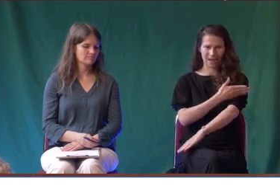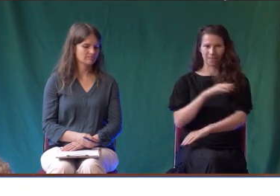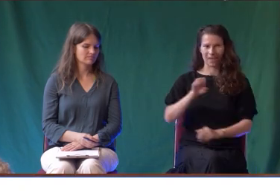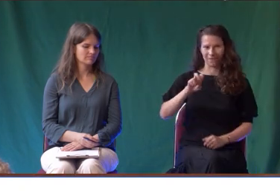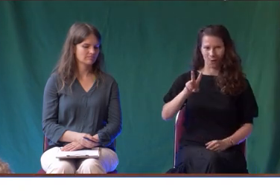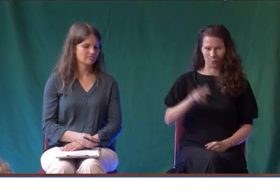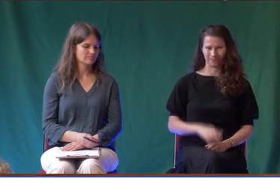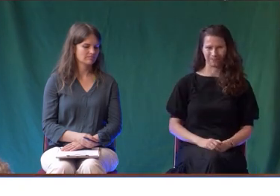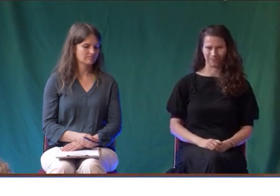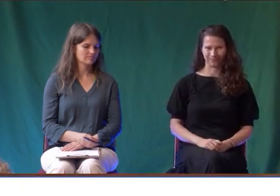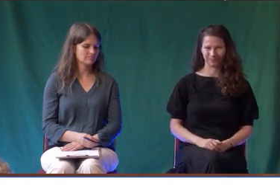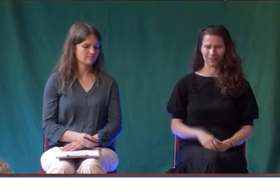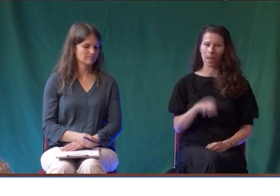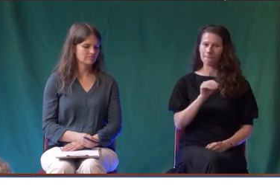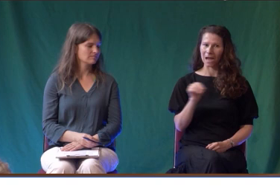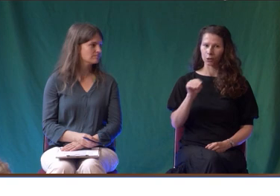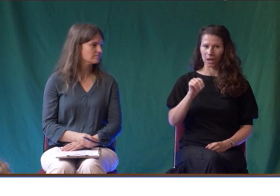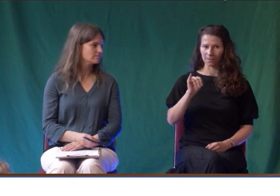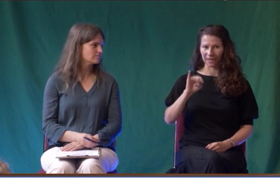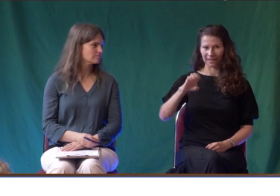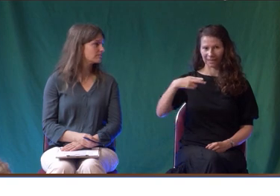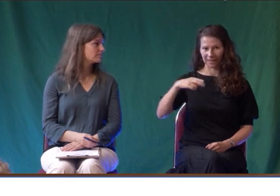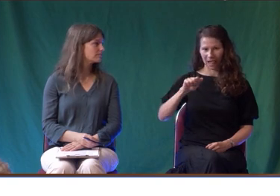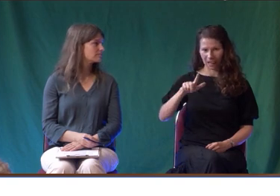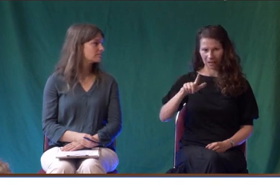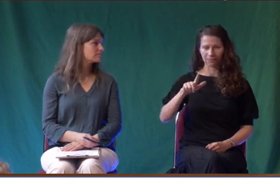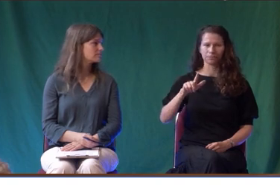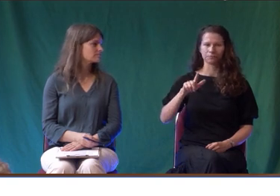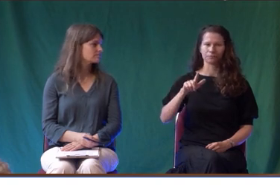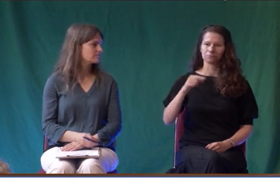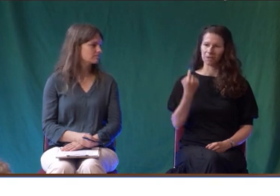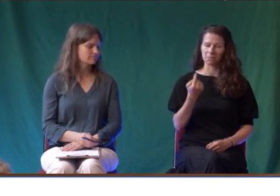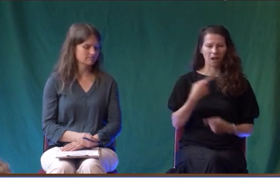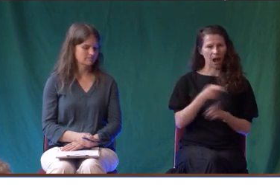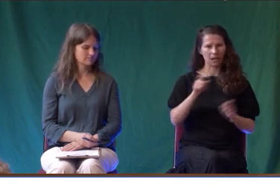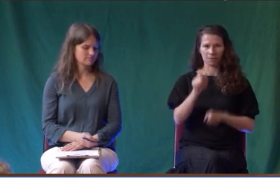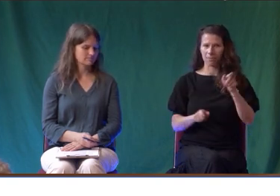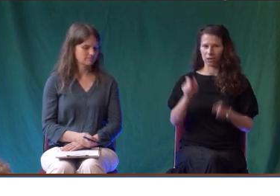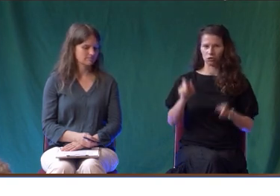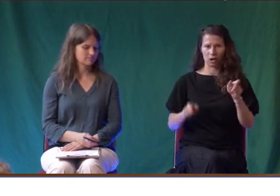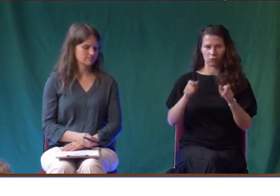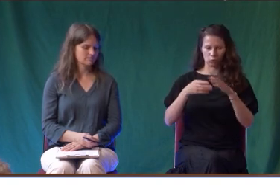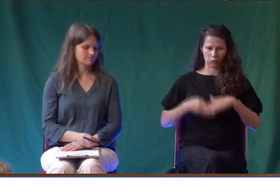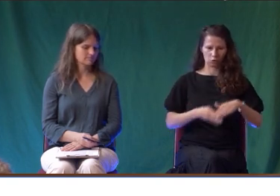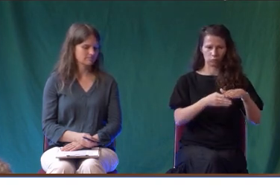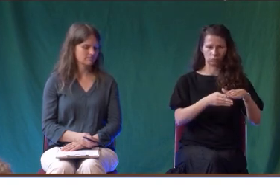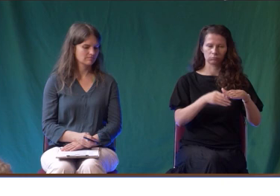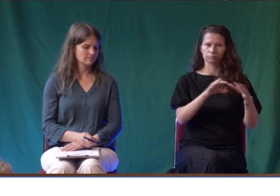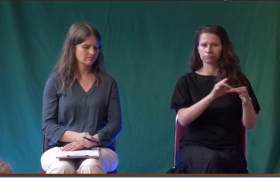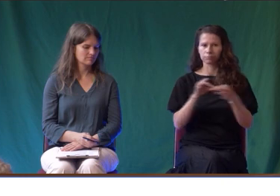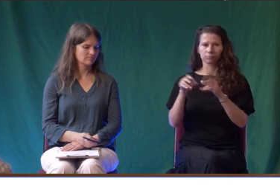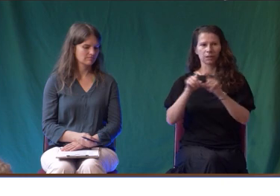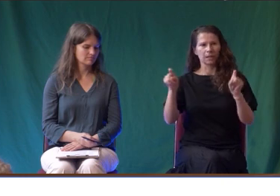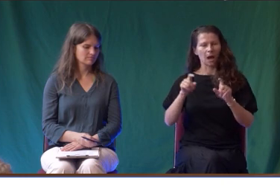e.V ist Marion Michel berät und unterstützt alle Menschen die beim Thema unterstützte Elternschaft